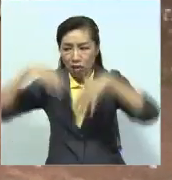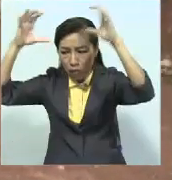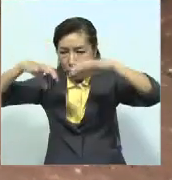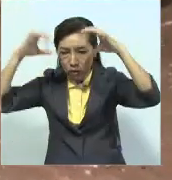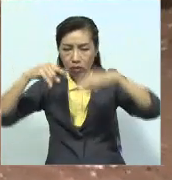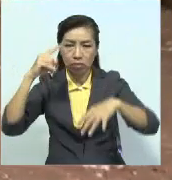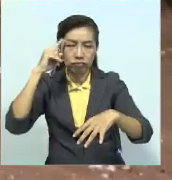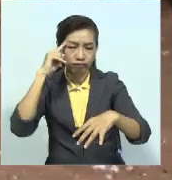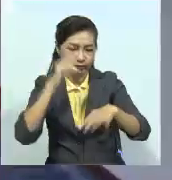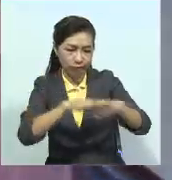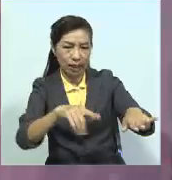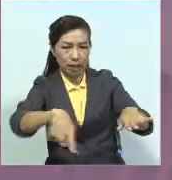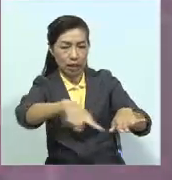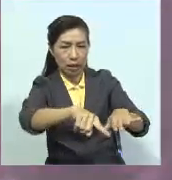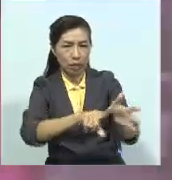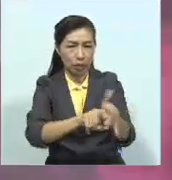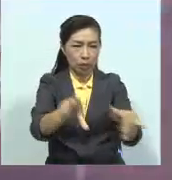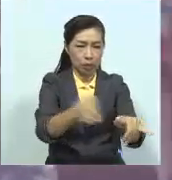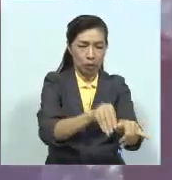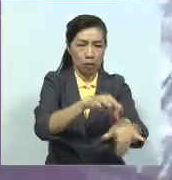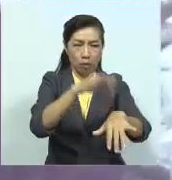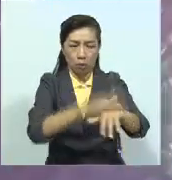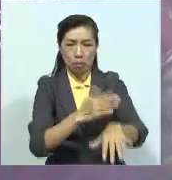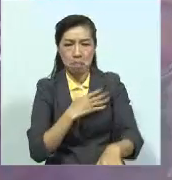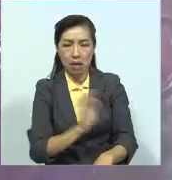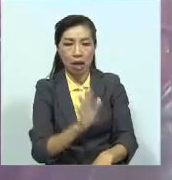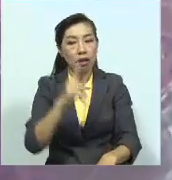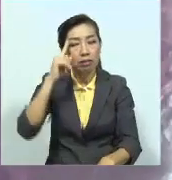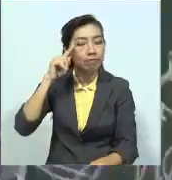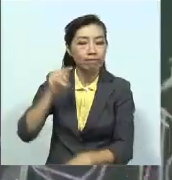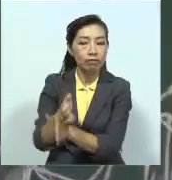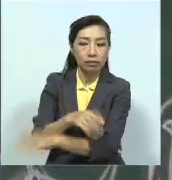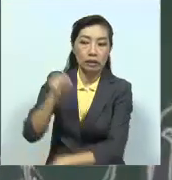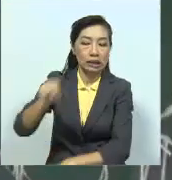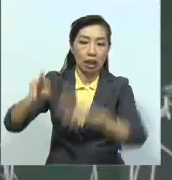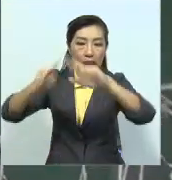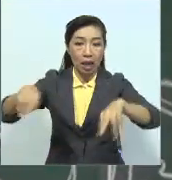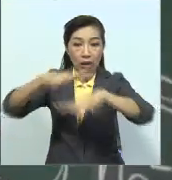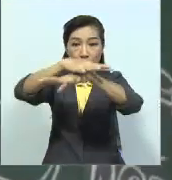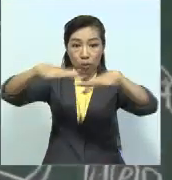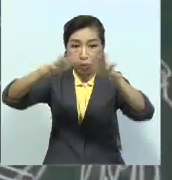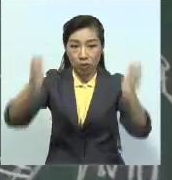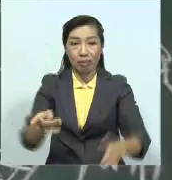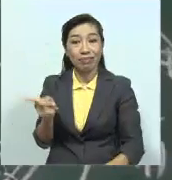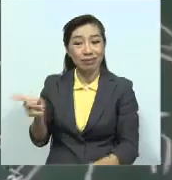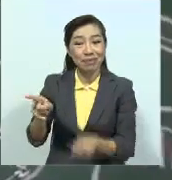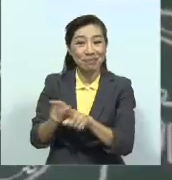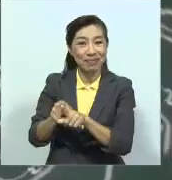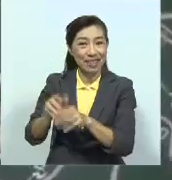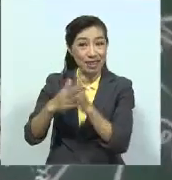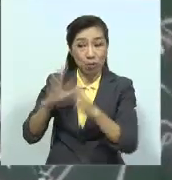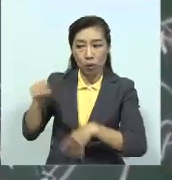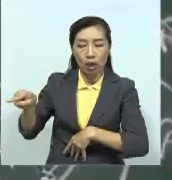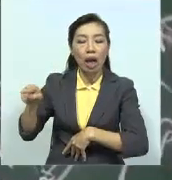จึงสั่งตัดมุ้งขนาดพิเศษกว้าง4เมตรยาว6เมตรอย่างที่คุณผู้ชมเห็นอยู่นี้นะคะให้นักเรียนชั้นอนุบ